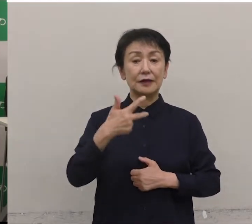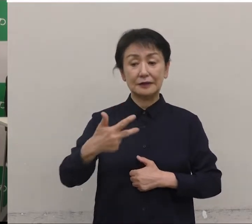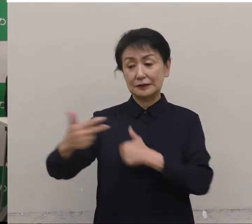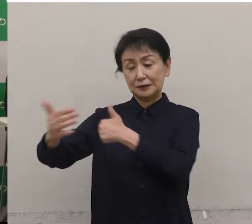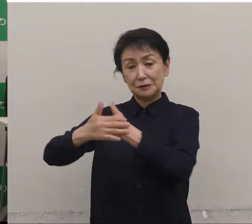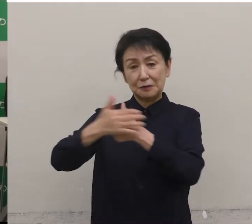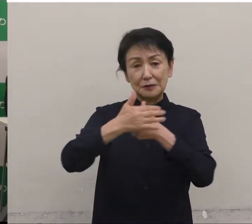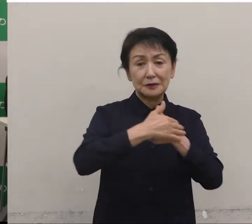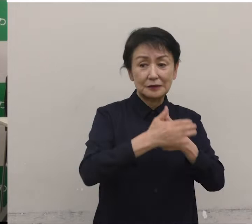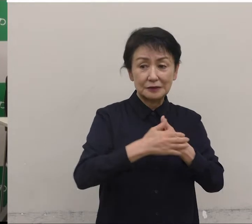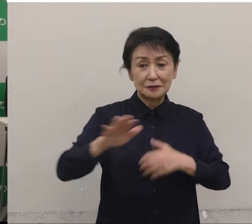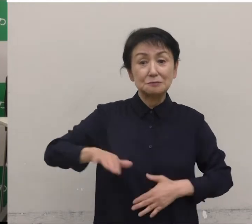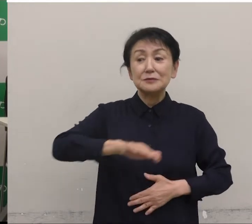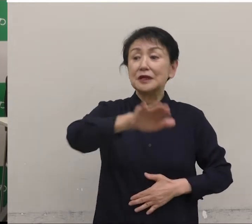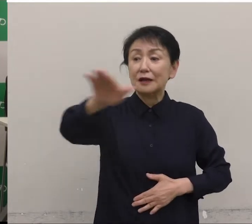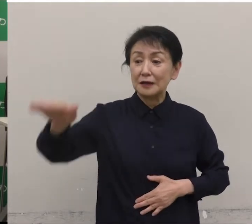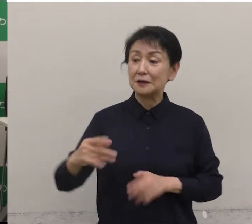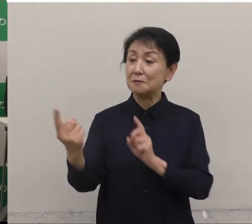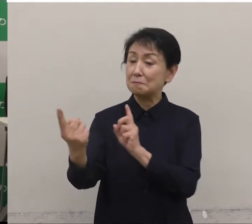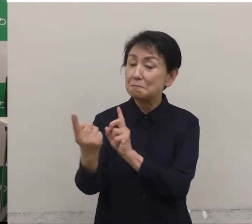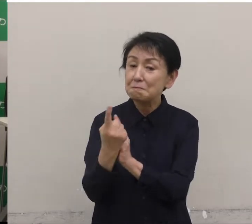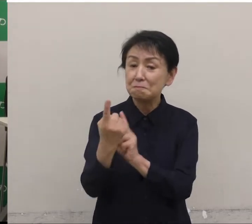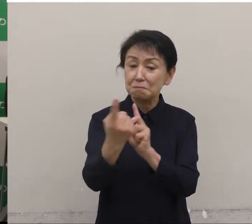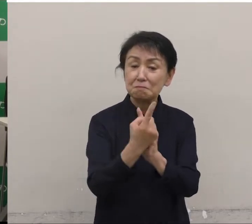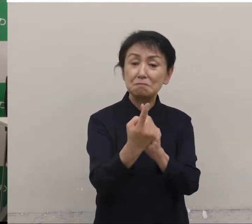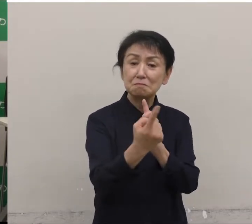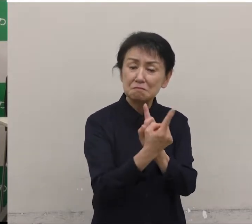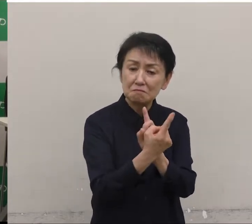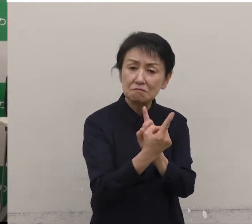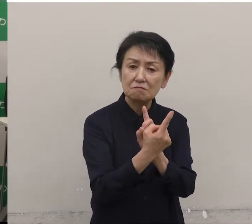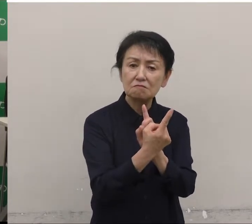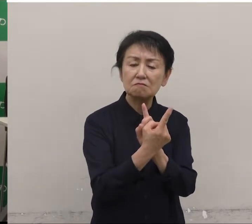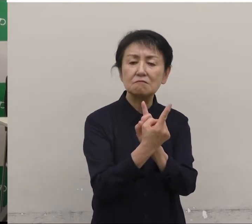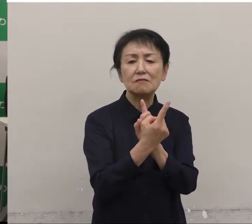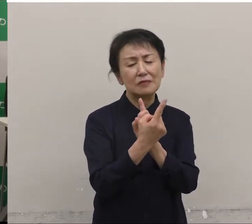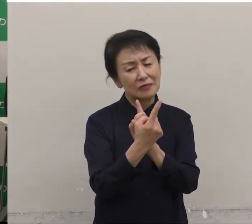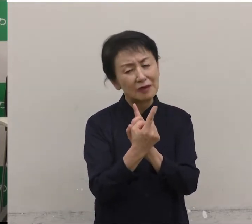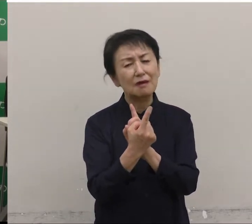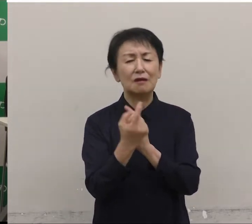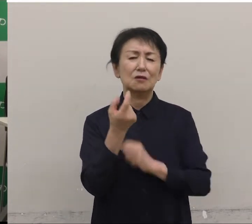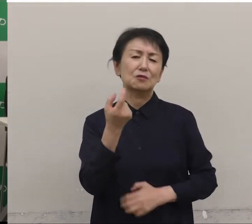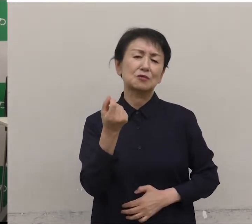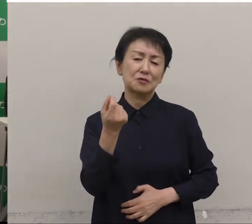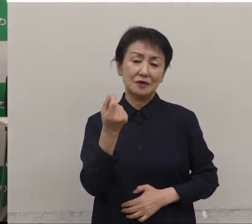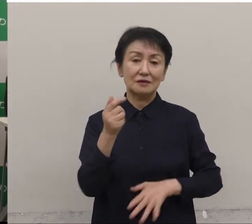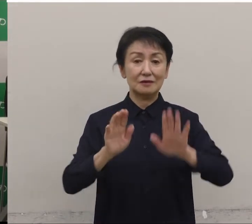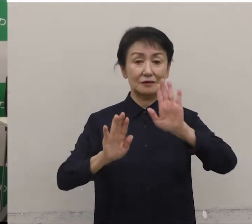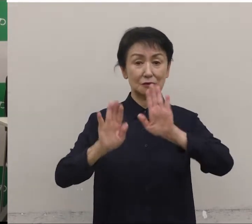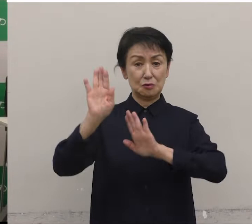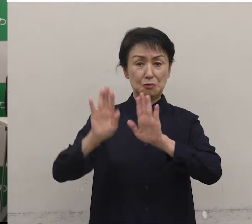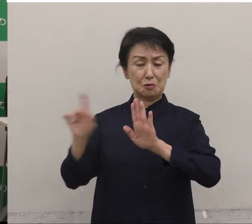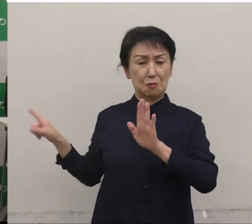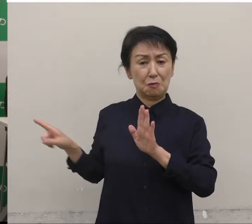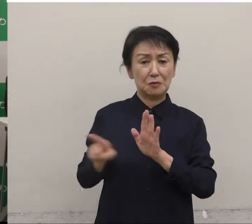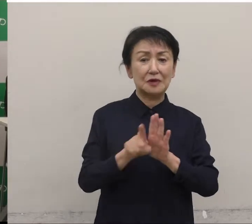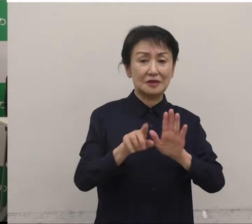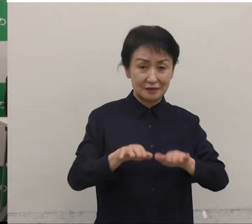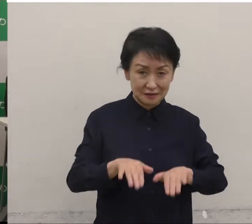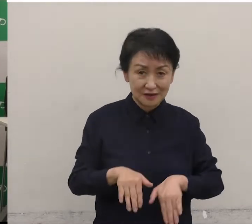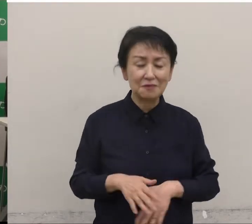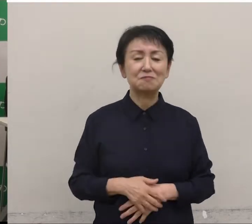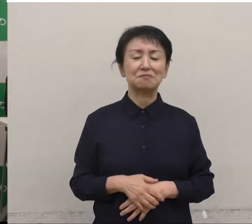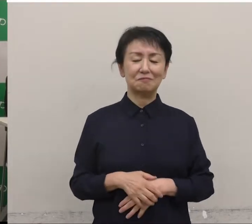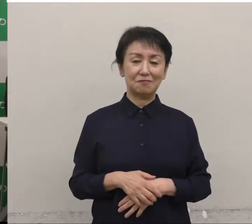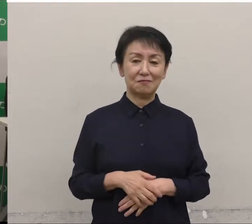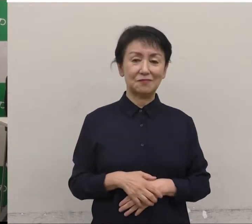さんと対面する機会を持つことが大変少ない状況でございました。そん